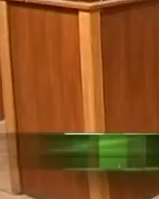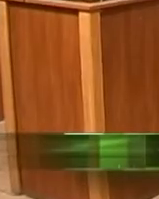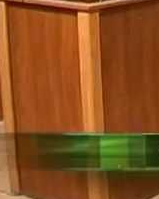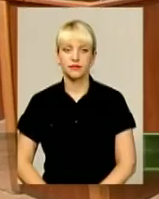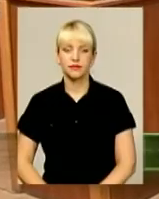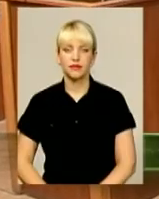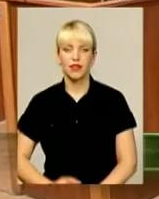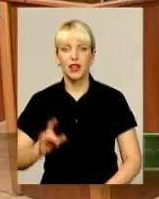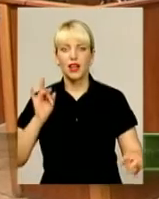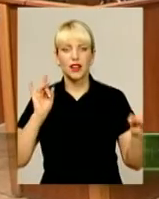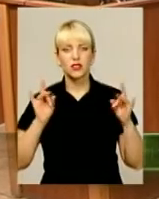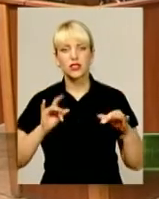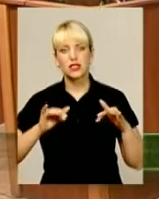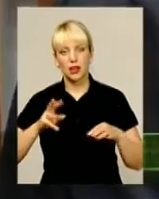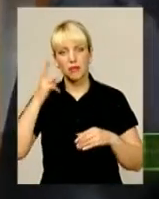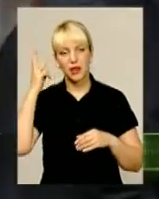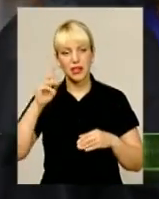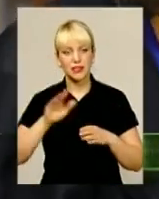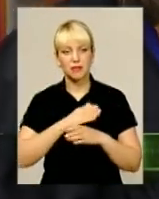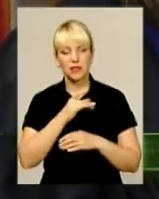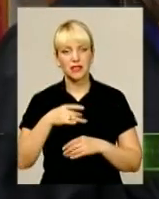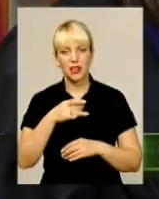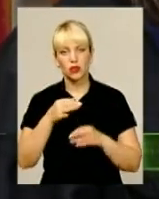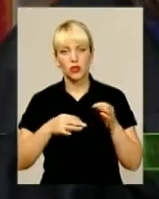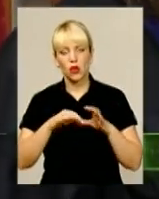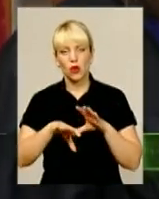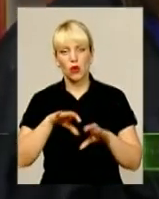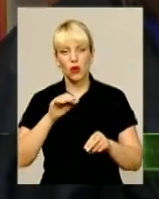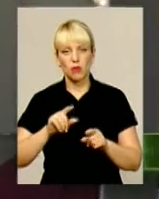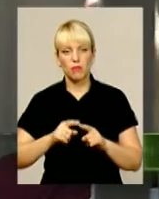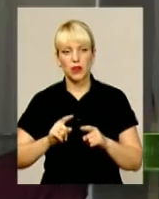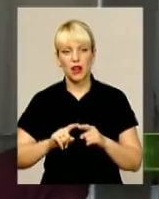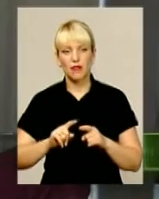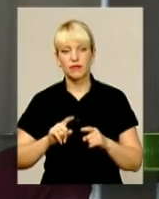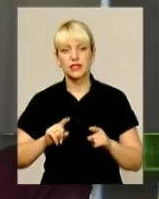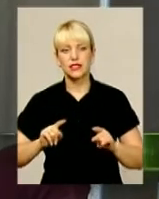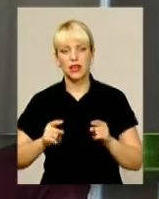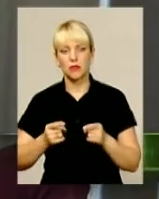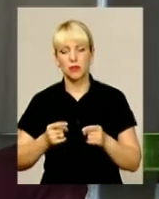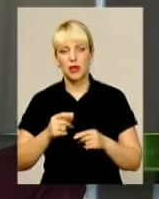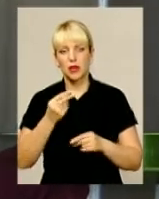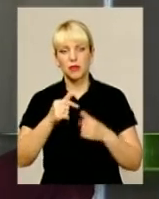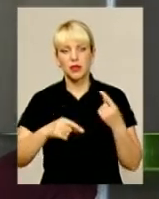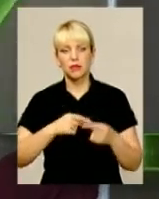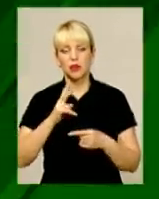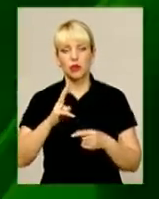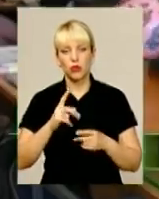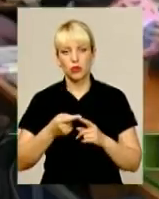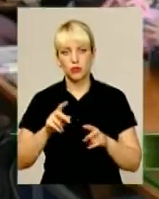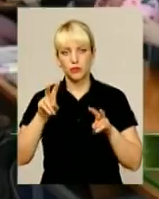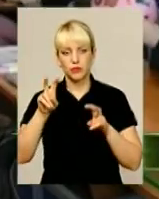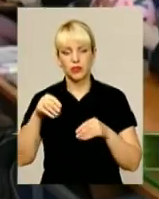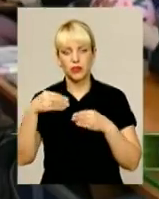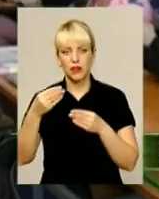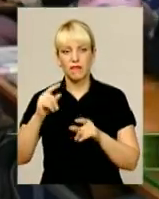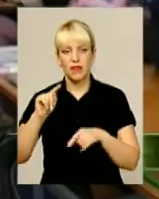Резонанс на справах. Хмельницький міськрайонний суд обрав запобіжний захід підприємцю, якому інкримінують вимагання. Ні